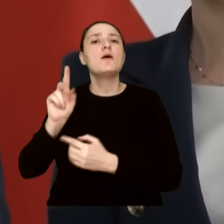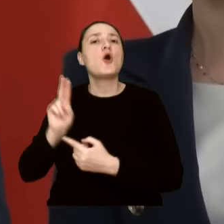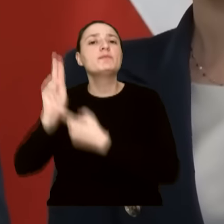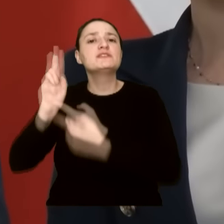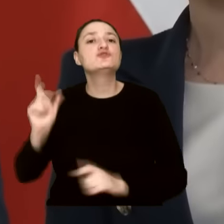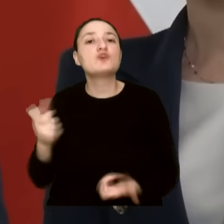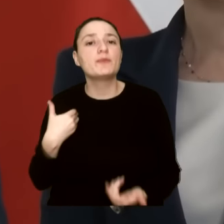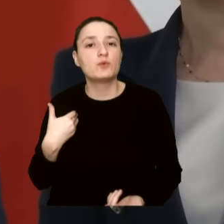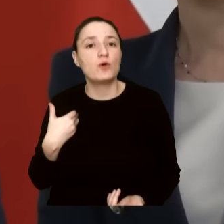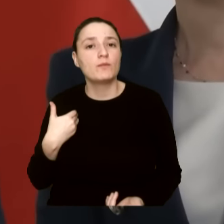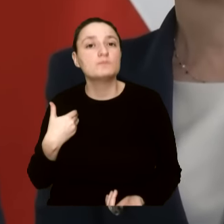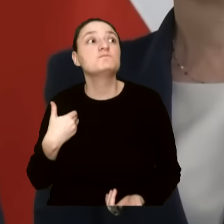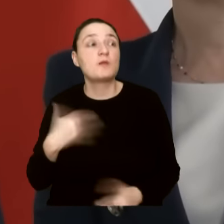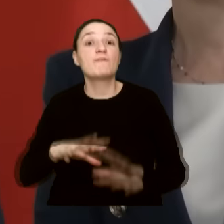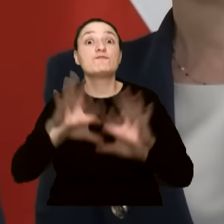że